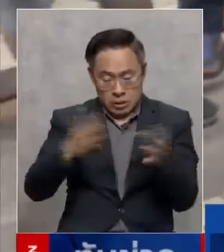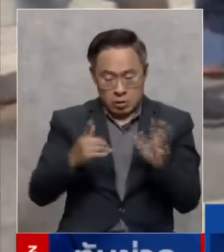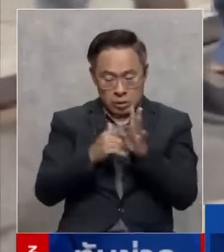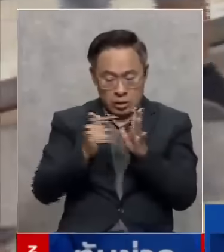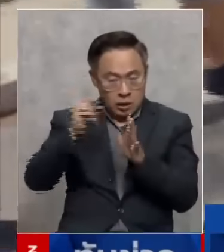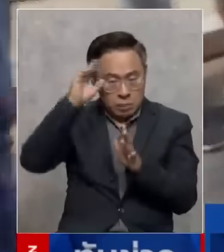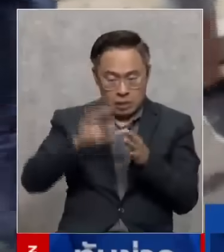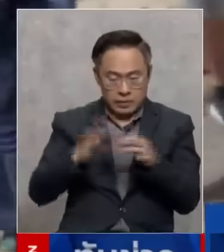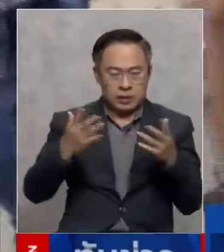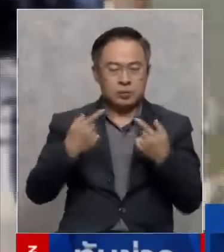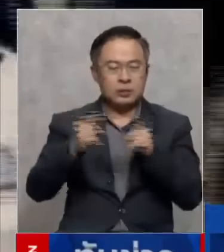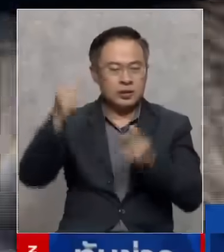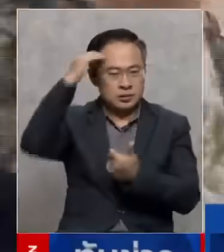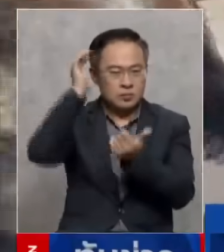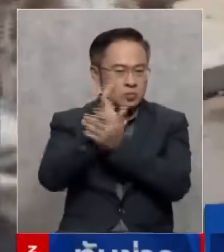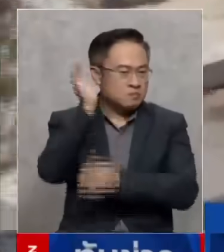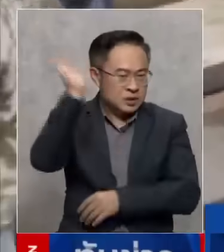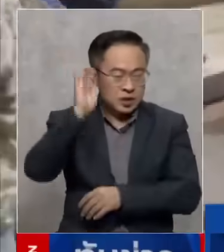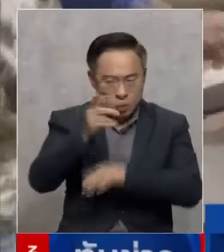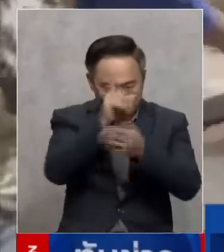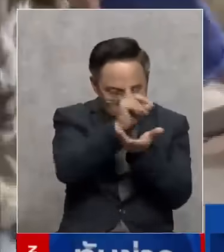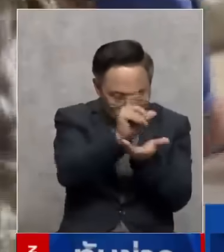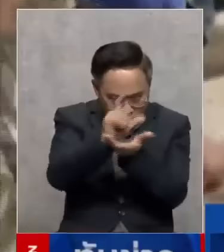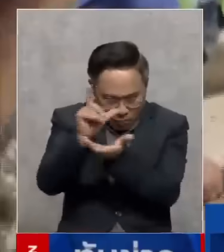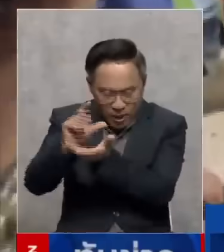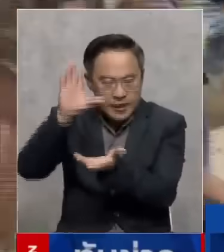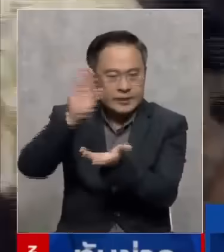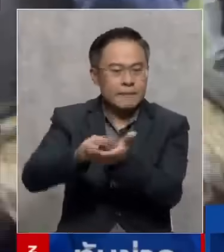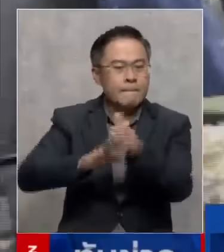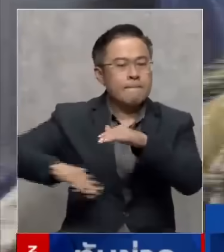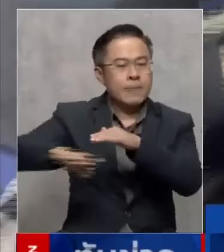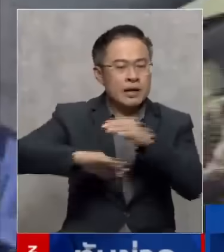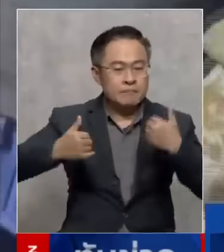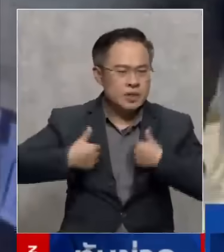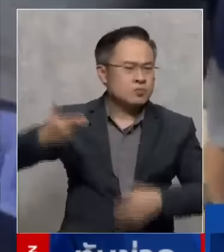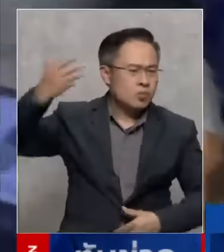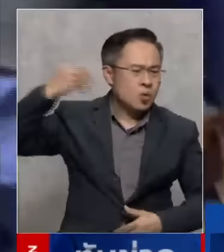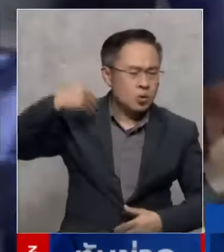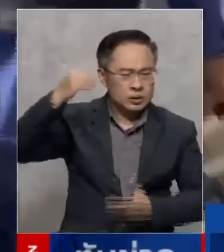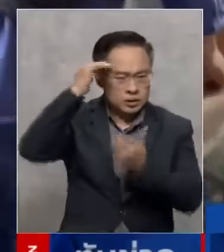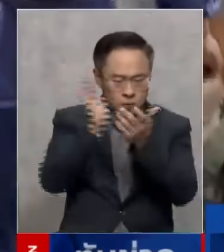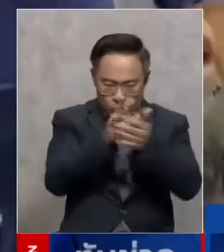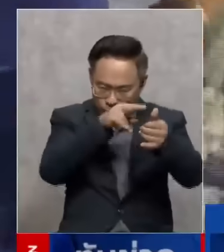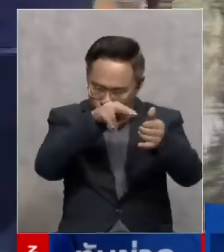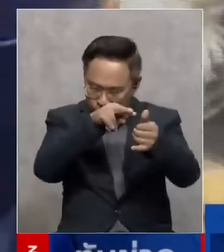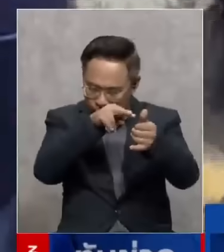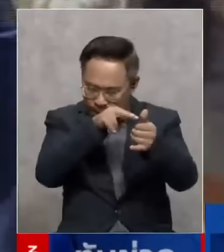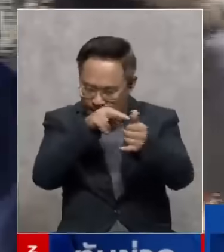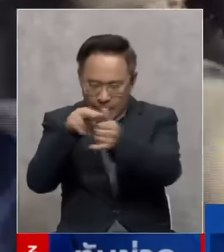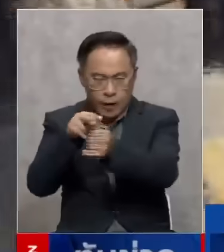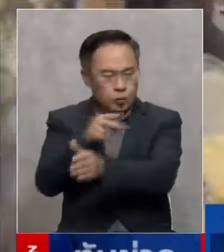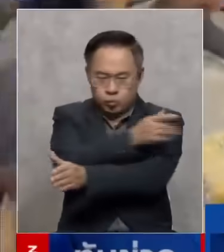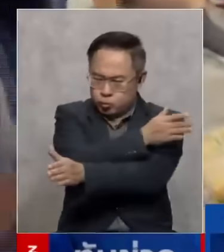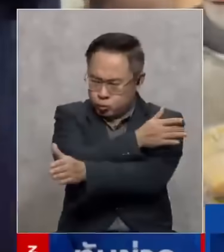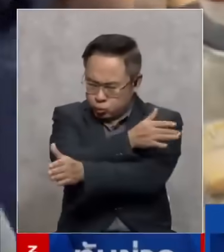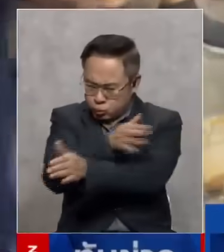เพราะมีหลักฐานมัดแน่นเป็นภาพที่ตำรวจเขาตามมานานแล้วเขาก็ถ่ายไว้หมดอ่ะค่ะว่าพฤติกรรมเป็นยังไงนะคะพบว่า